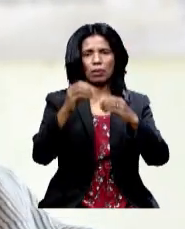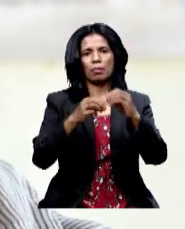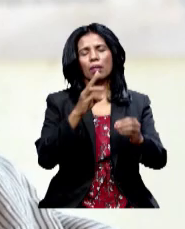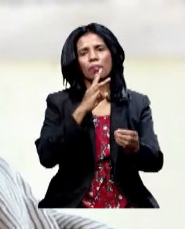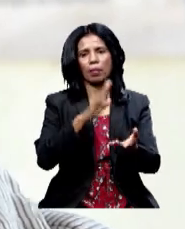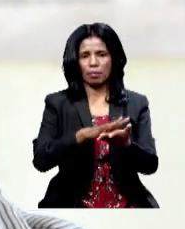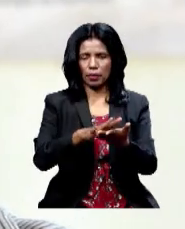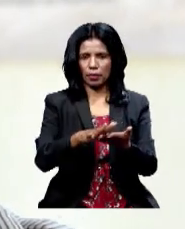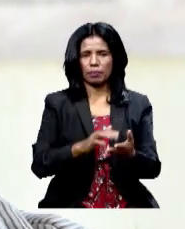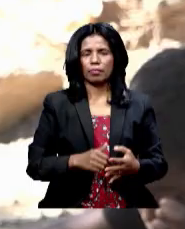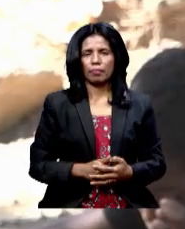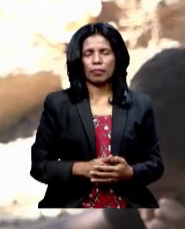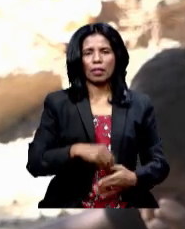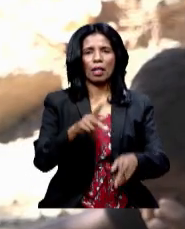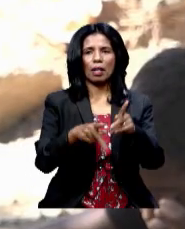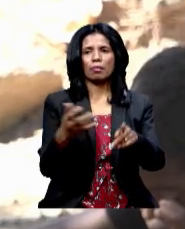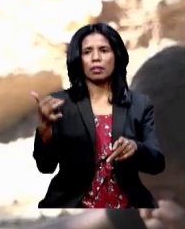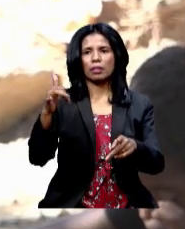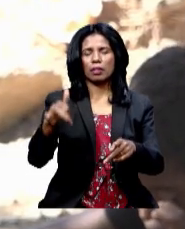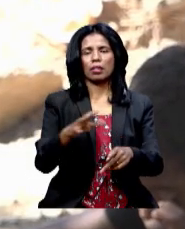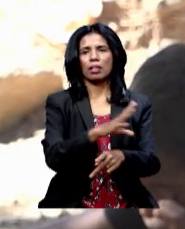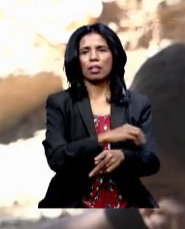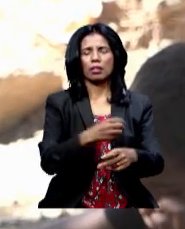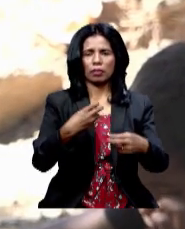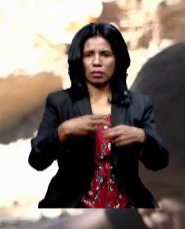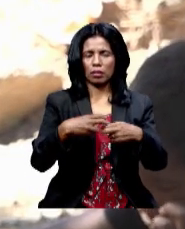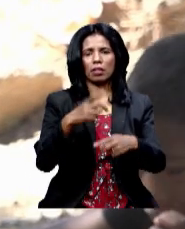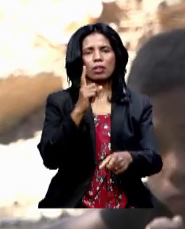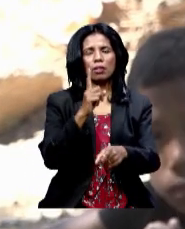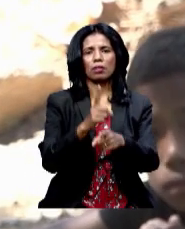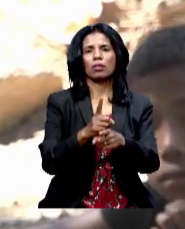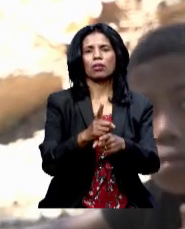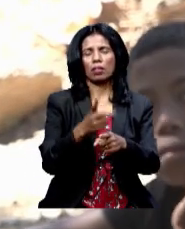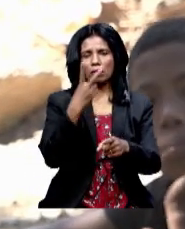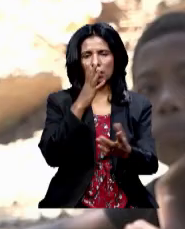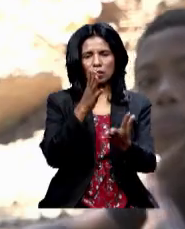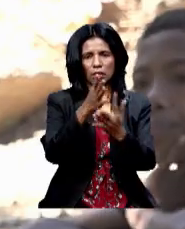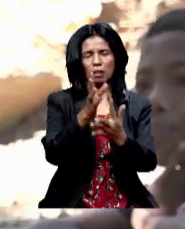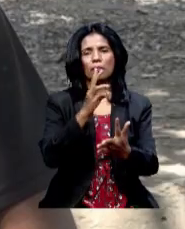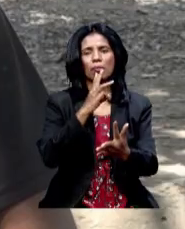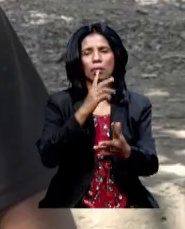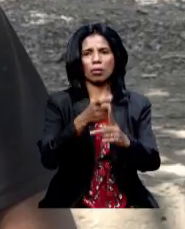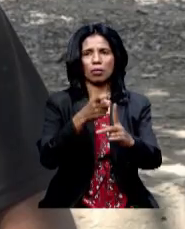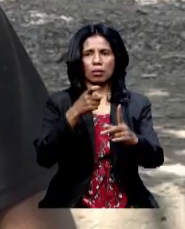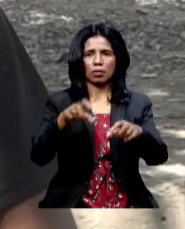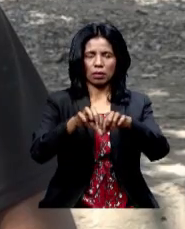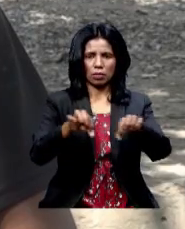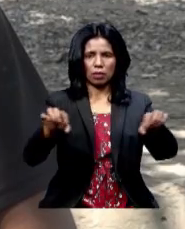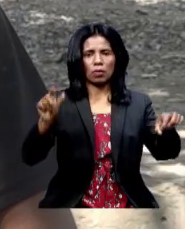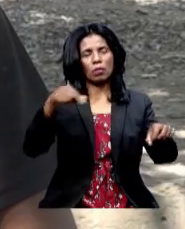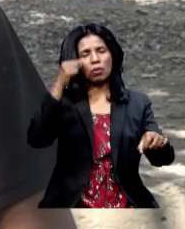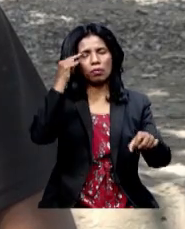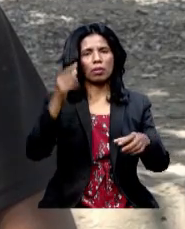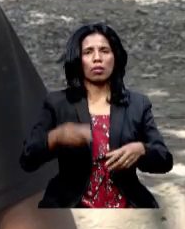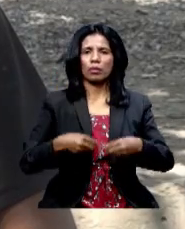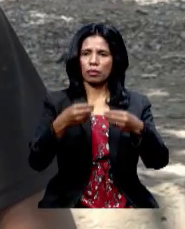bemos. Comunidade sira iha B2, susartebes atu acesso ba bemos, husi kanalizasaun nebe governo